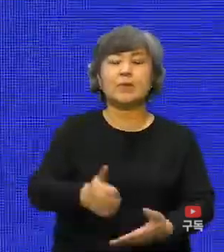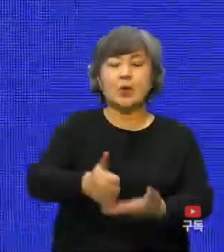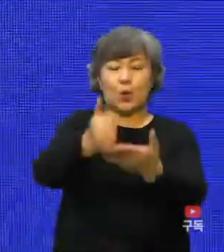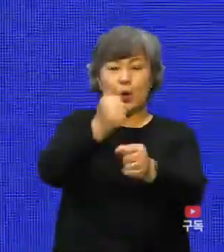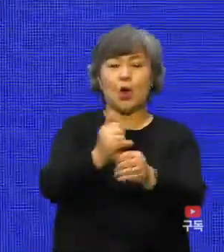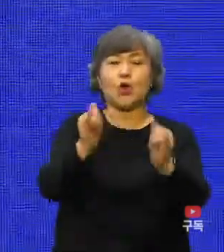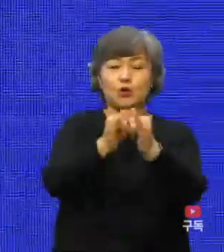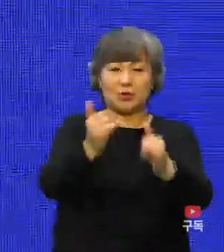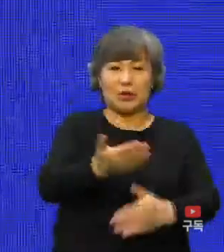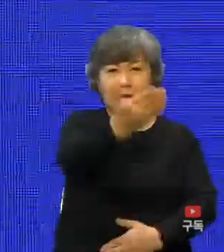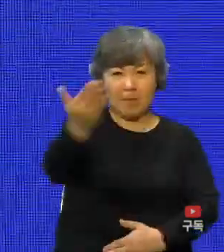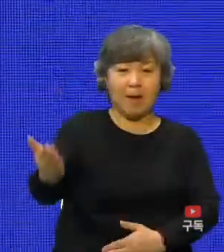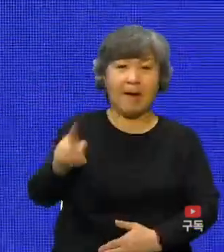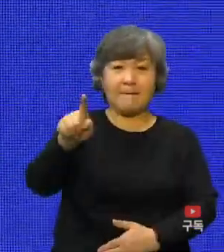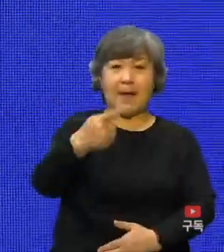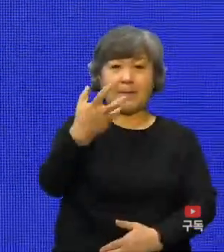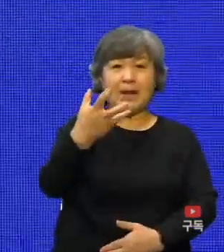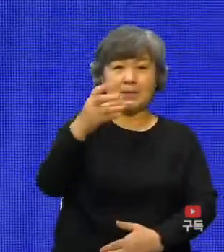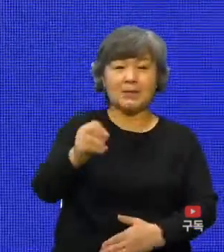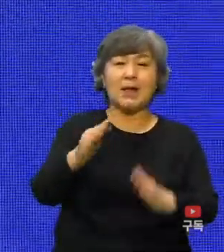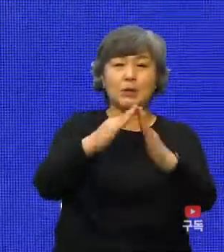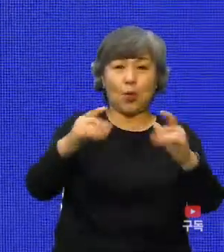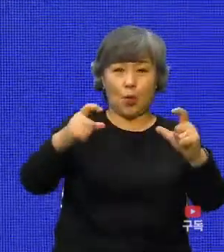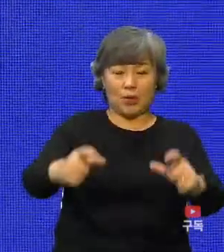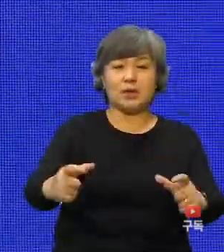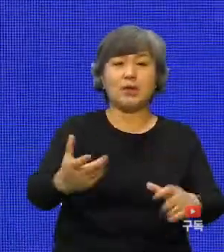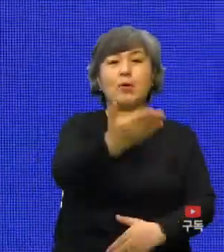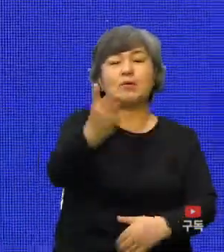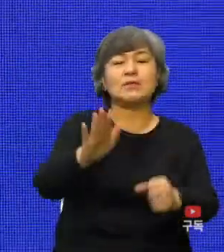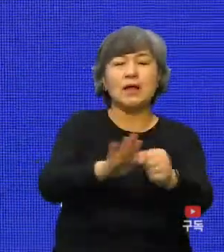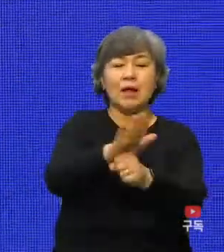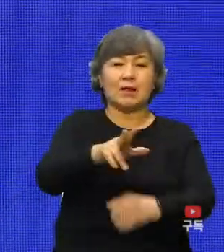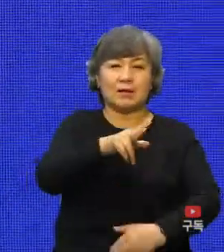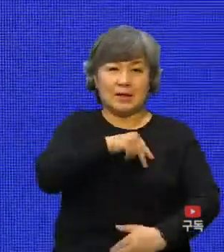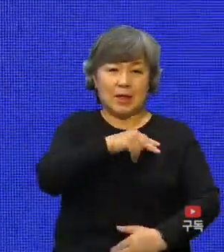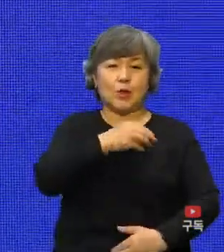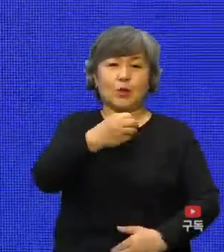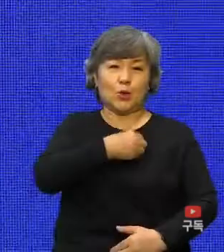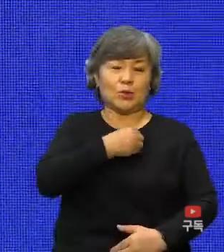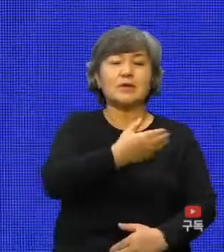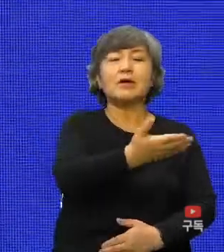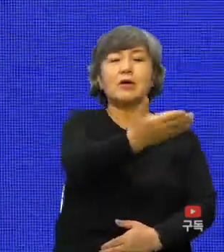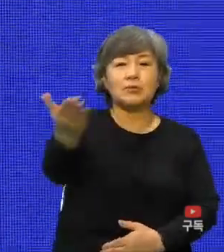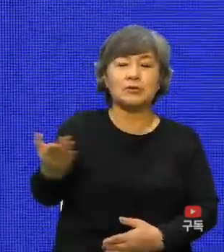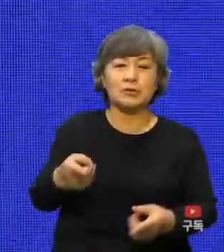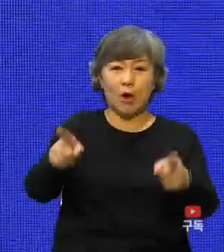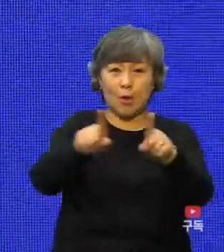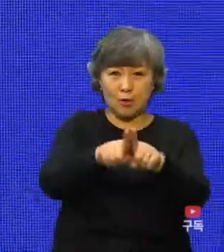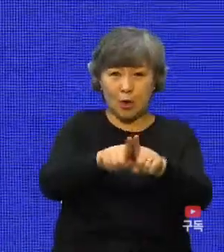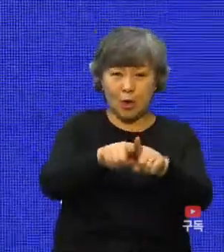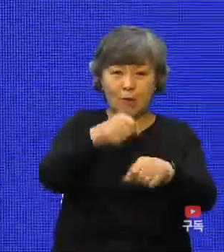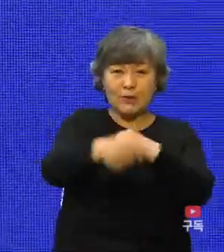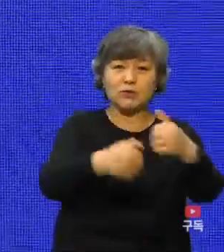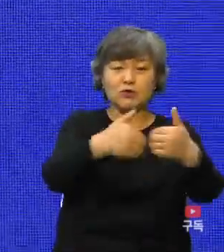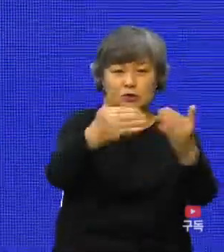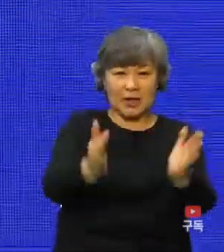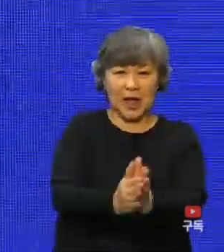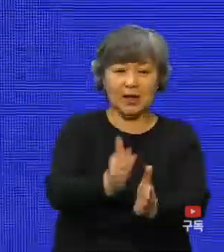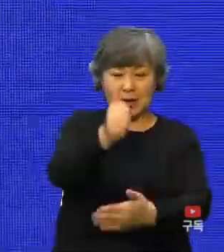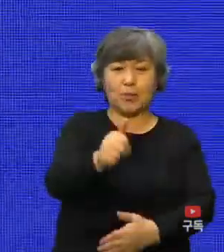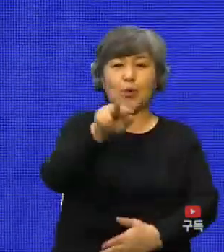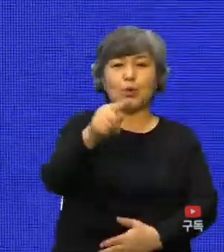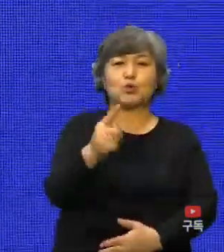존경하는 국민 여러분, 180만 전북 도민 여러분, 그리고 사랑하는 대의원 당원 동지 여러분, 더불어민주당 당대표